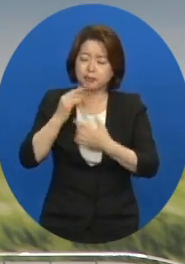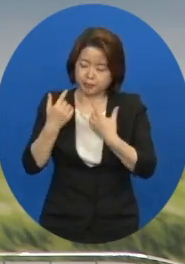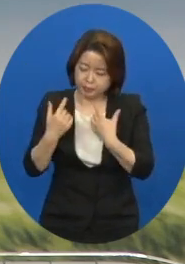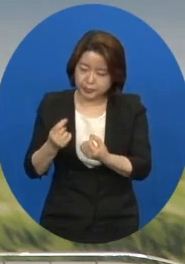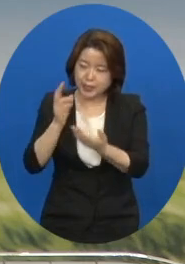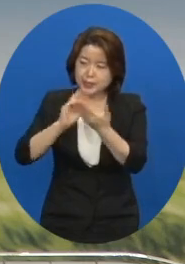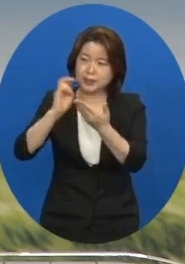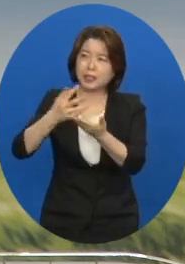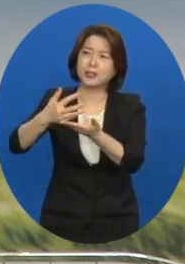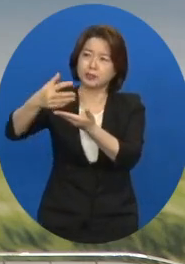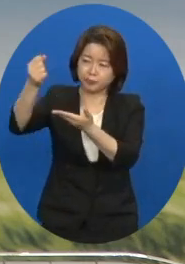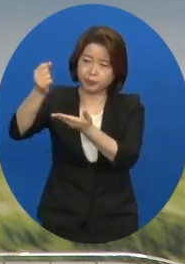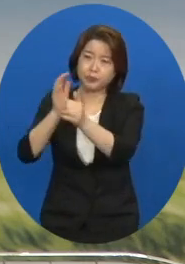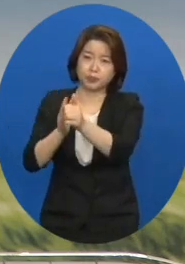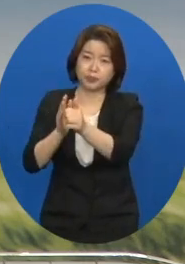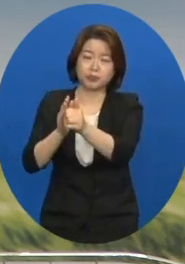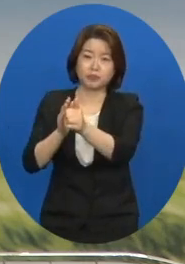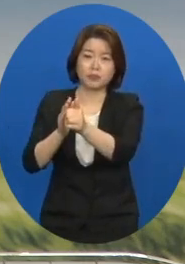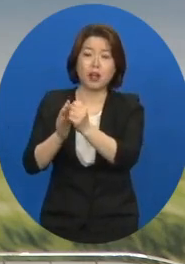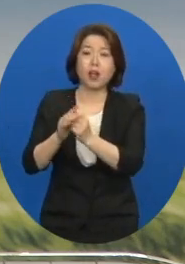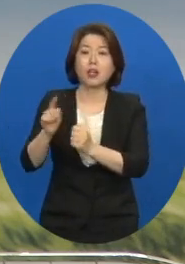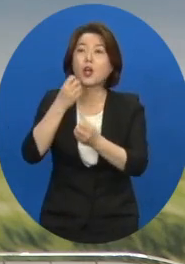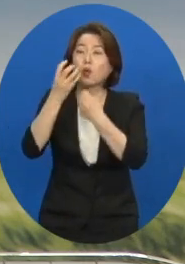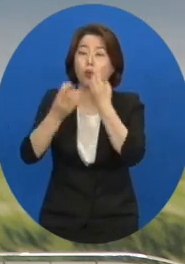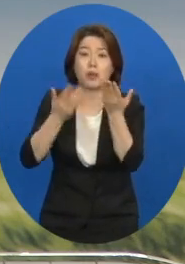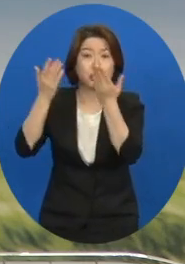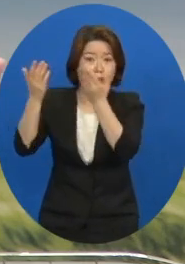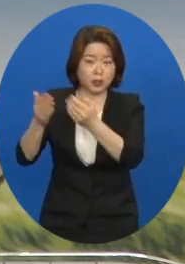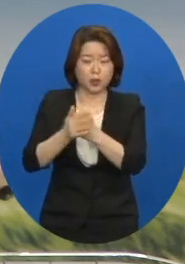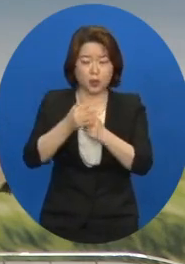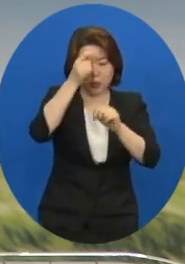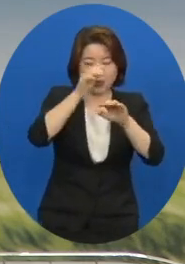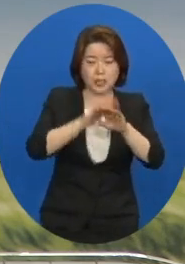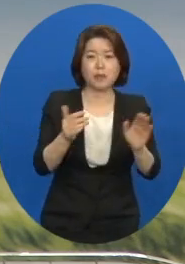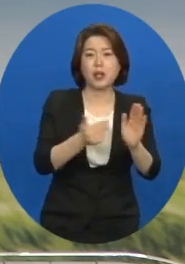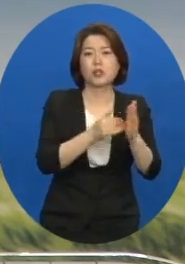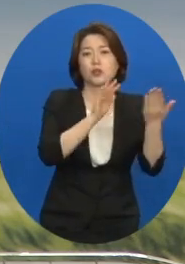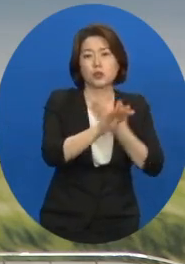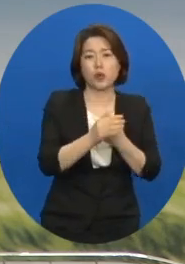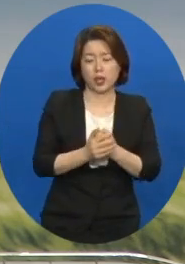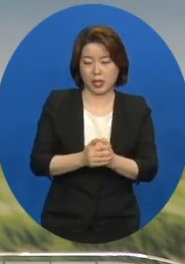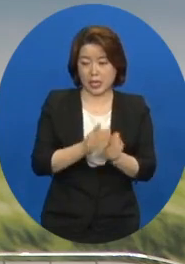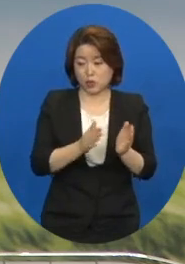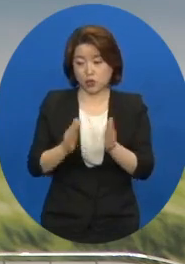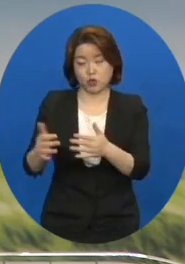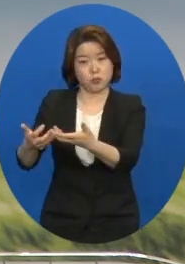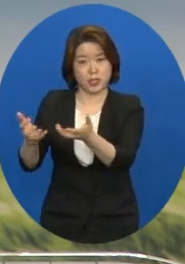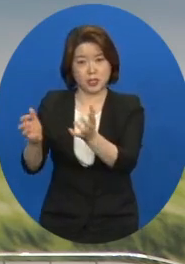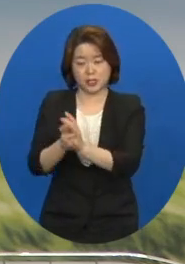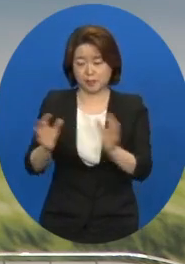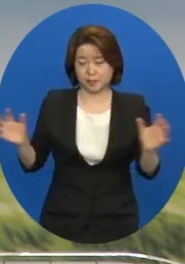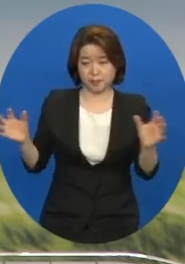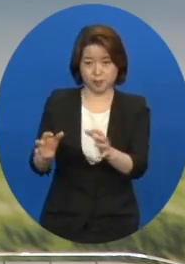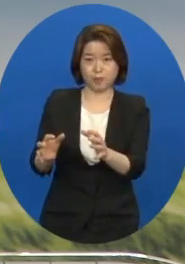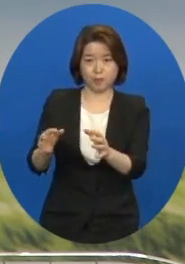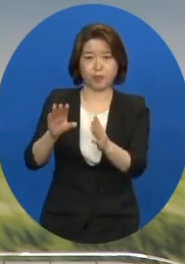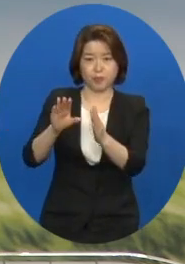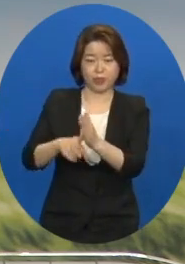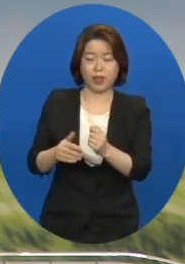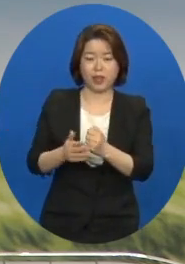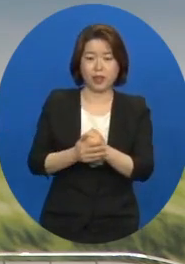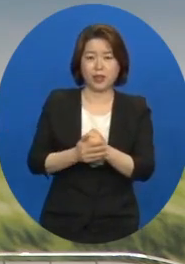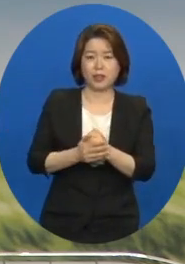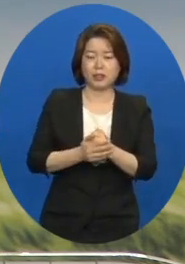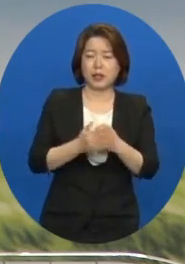분입니다. 그렇게 고백을 드리고 예배가 끝나고 우리 준비팀이 다시 모였을 때 그